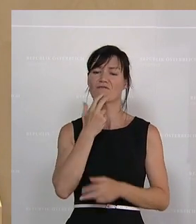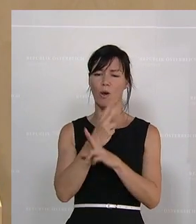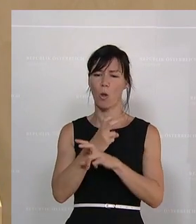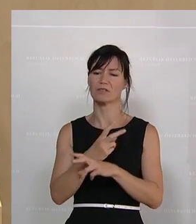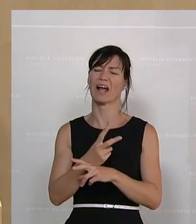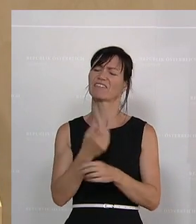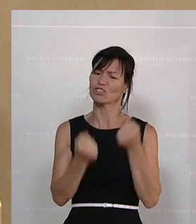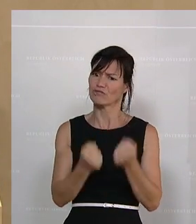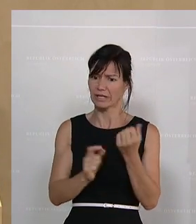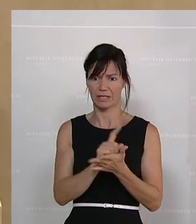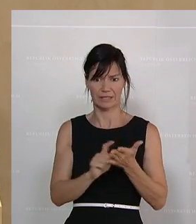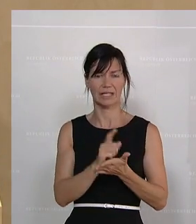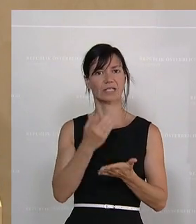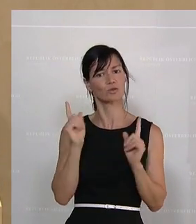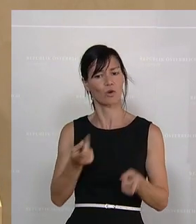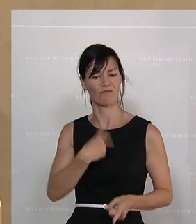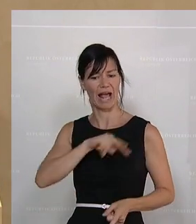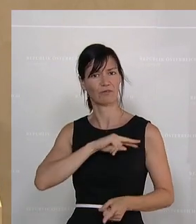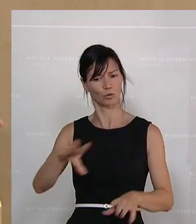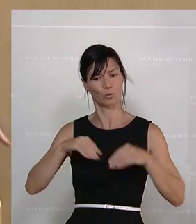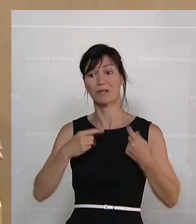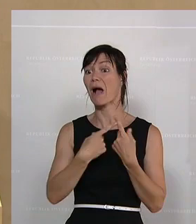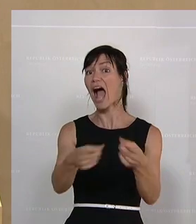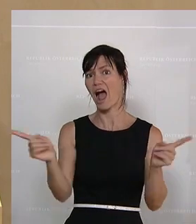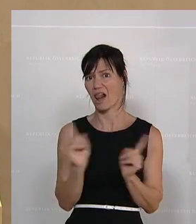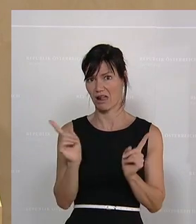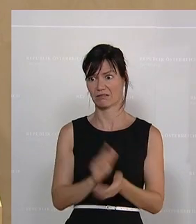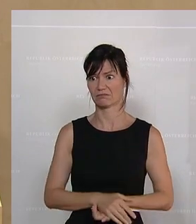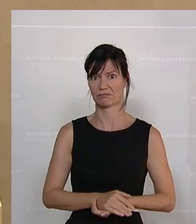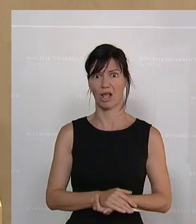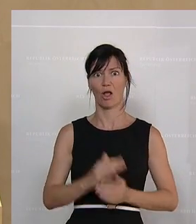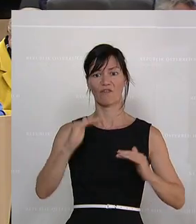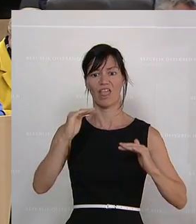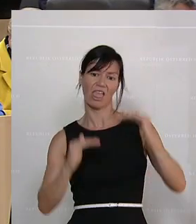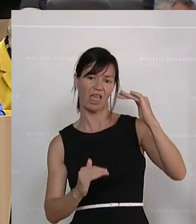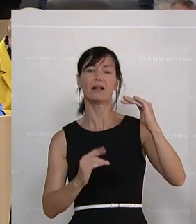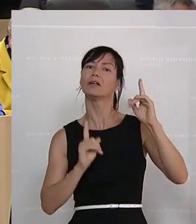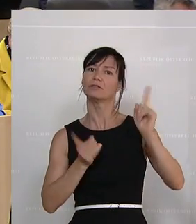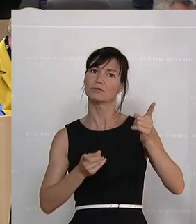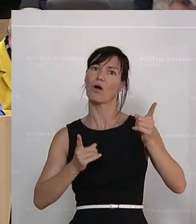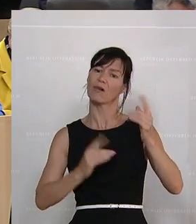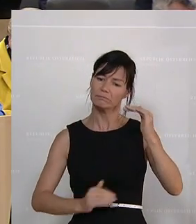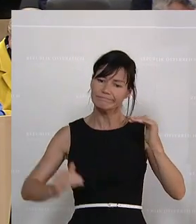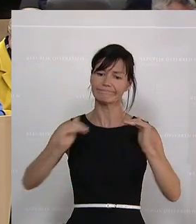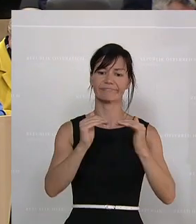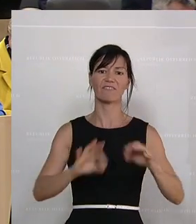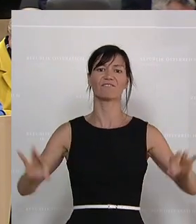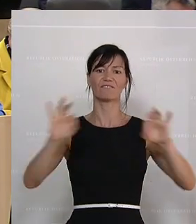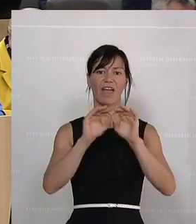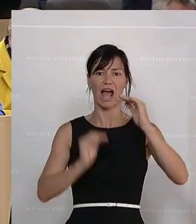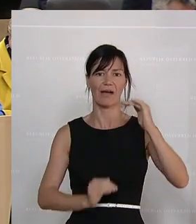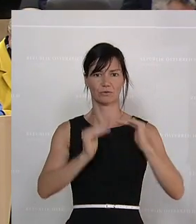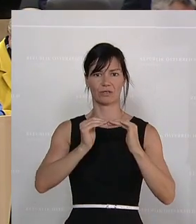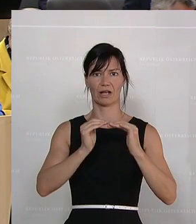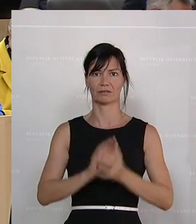schwierigen zeiten und eine österreich wo diese schieflage beseitigt werden und wo es einen fairen ausgleich gibt und